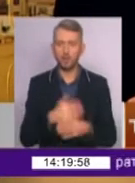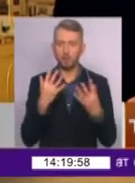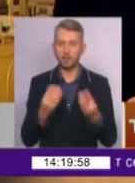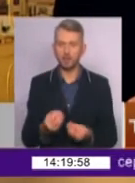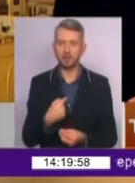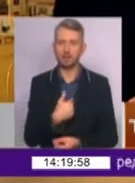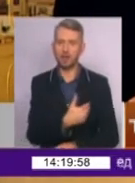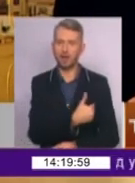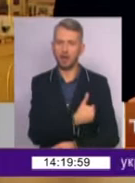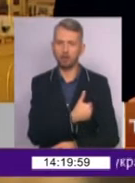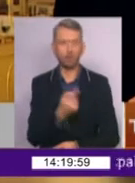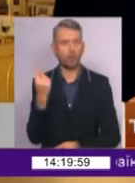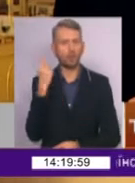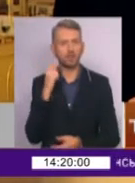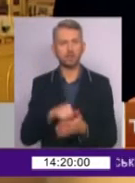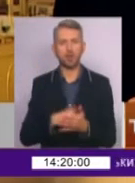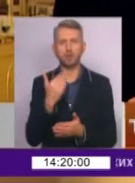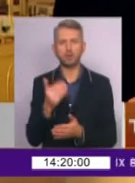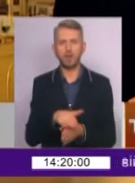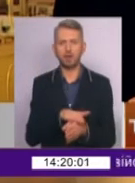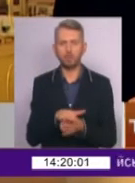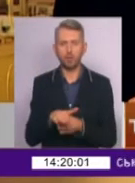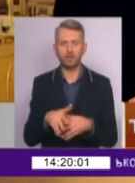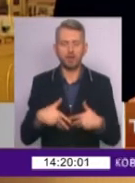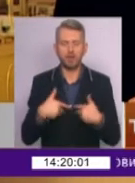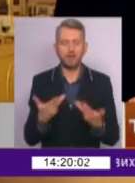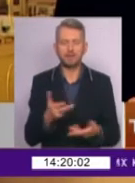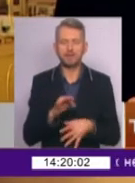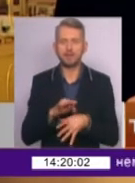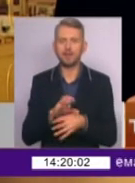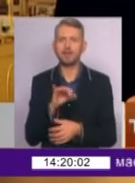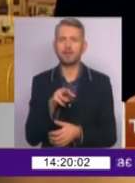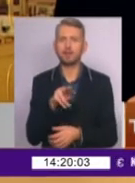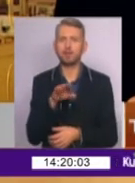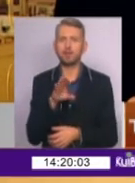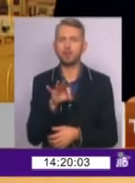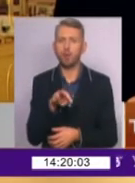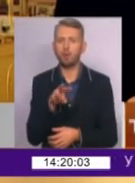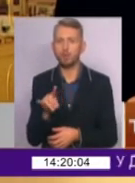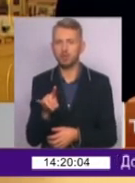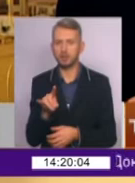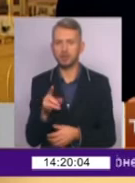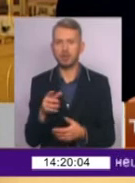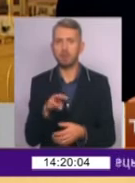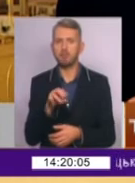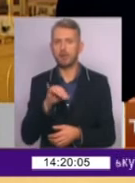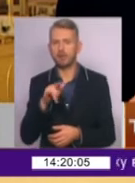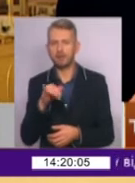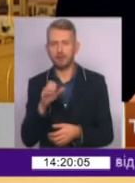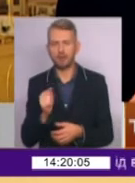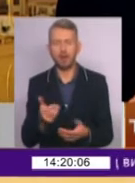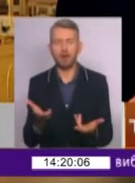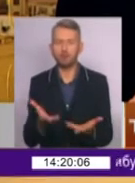Я би хотіла услышати від вас повністю симптоми менінгіта. Які симптоми чітко